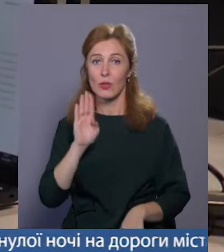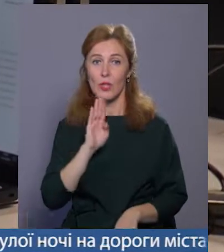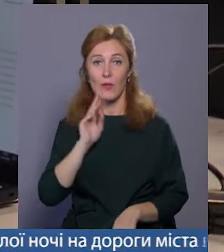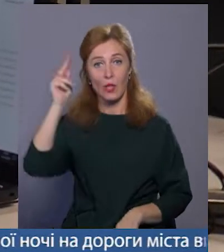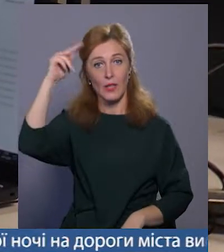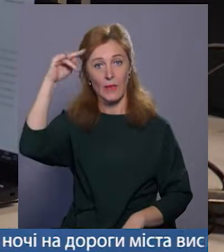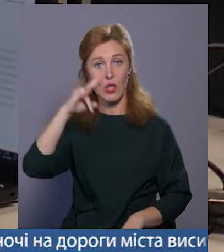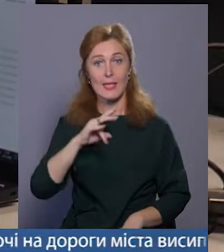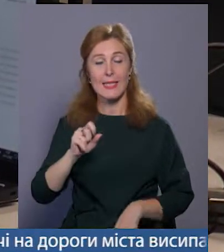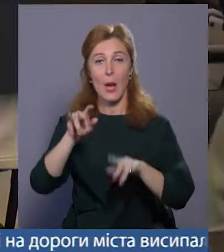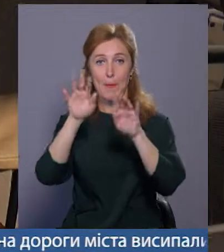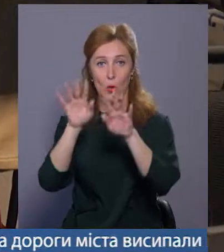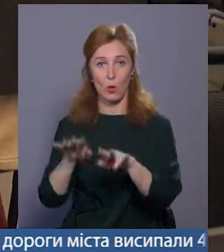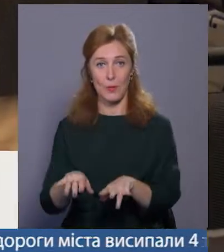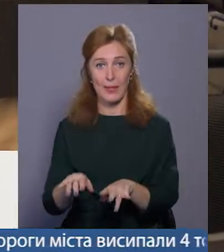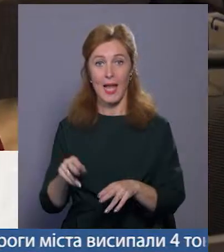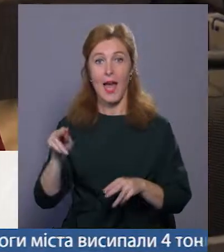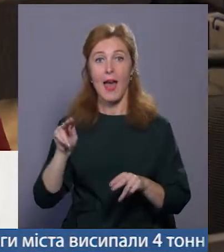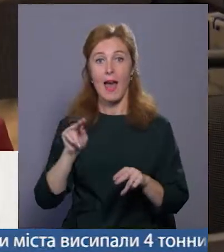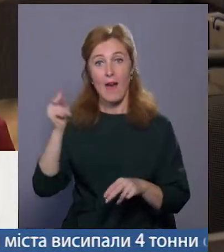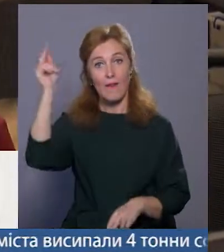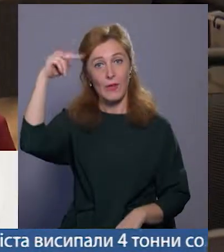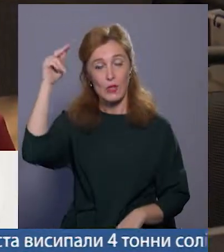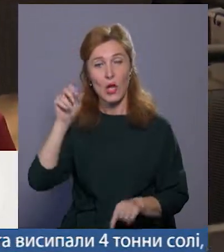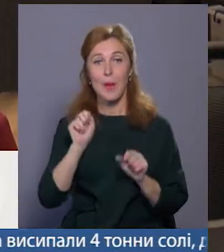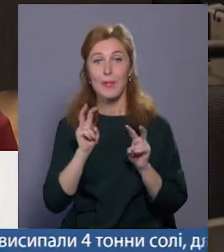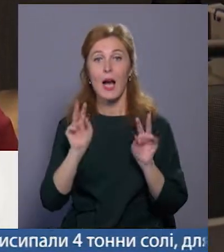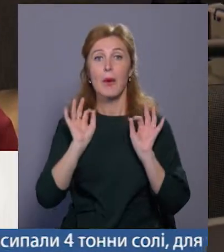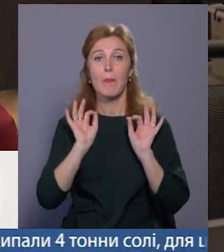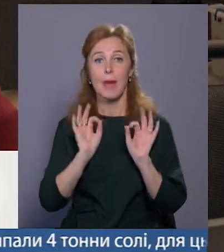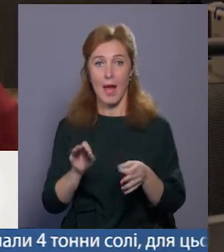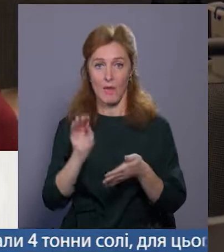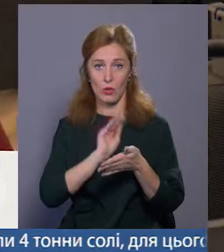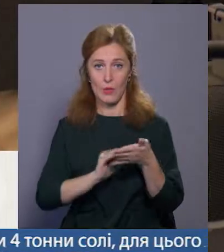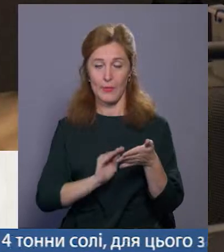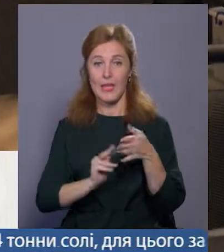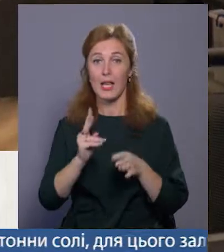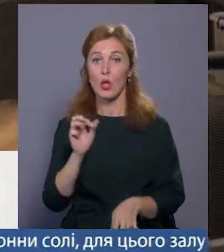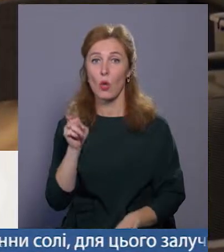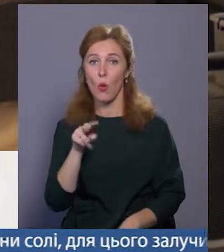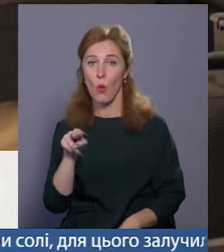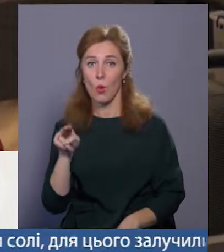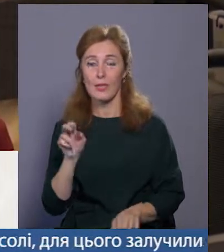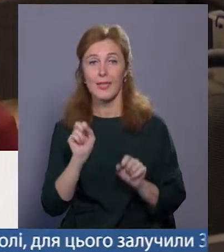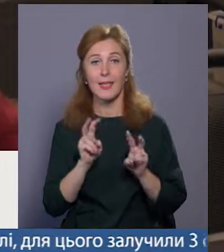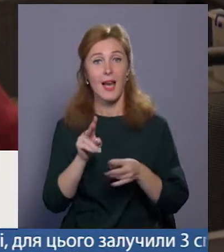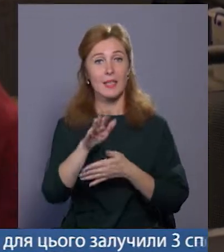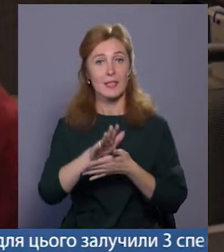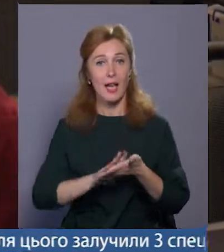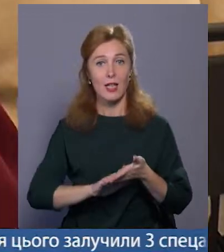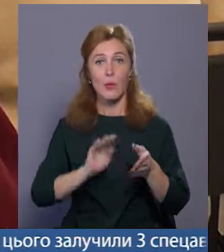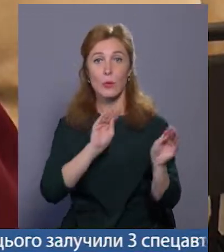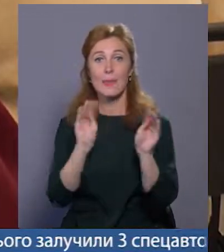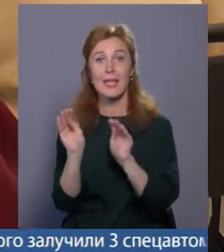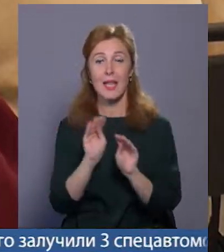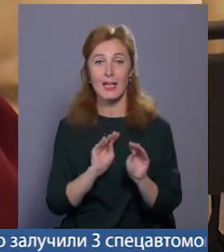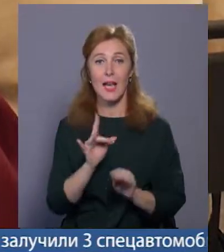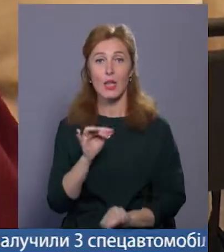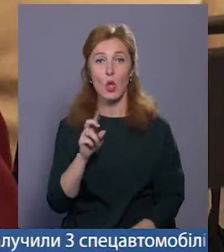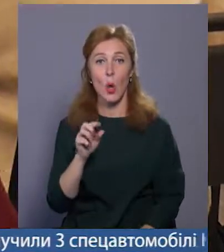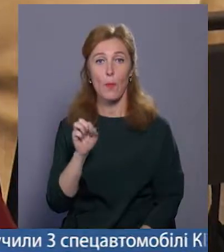програміста. Вивчаємо, як правильно записати коди, як розкладати ми будемо далі складати роботів. Складати